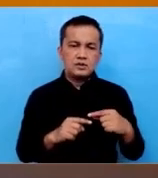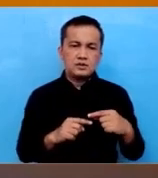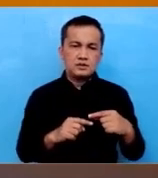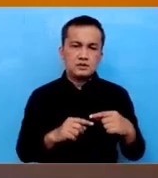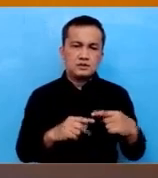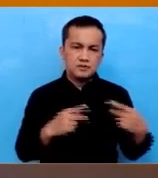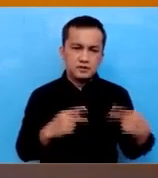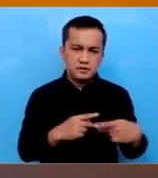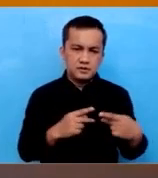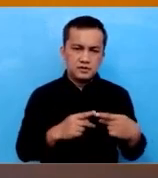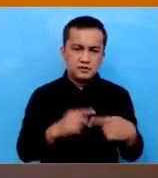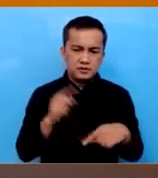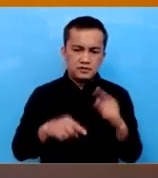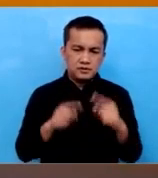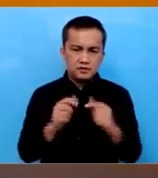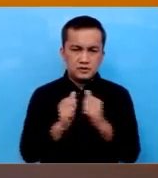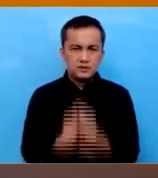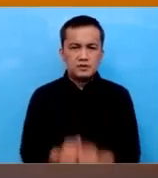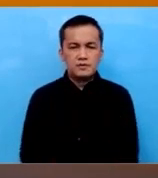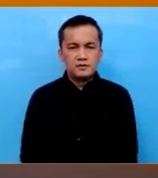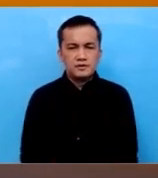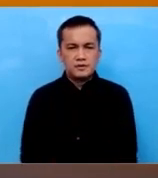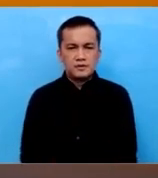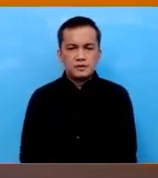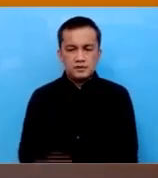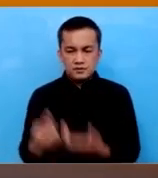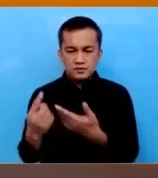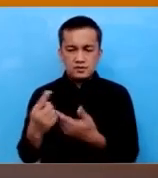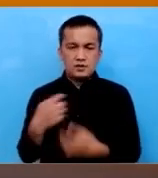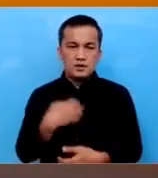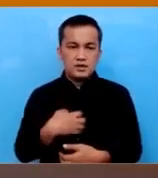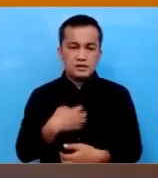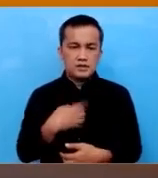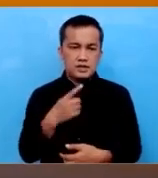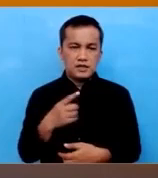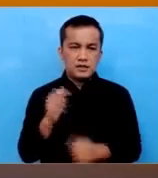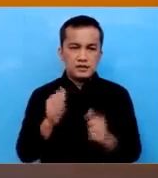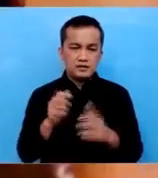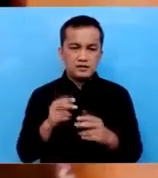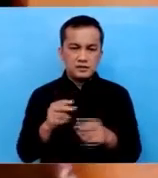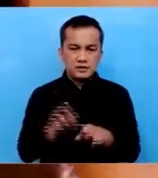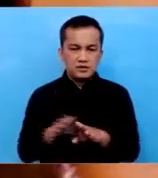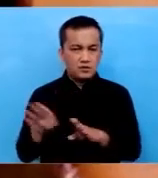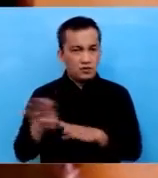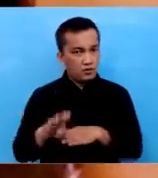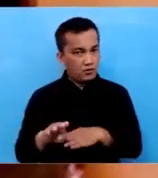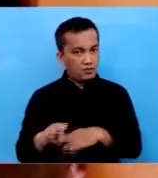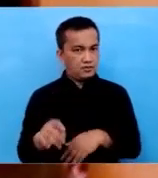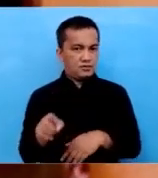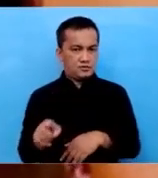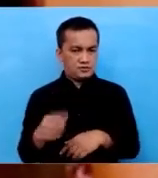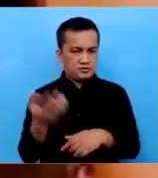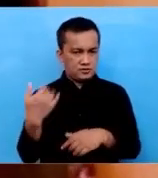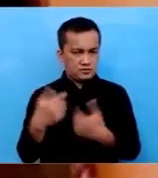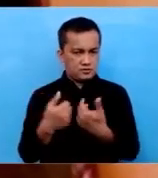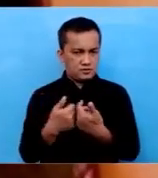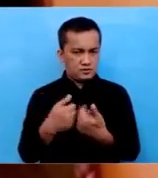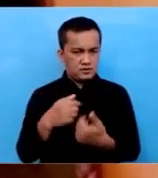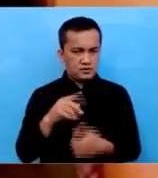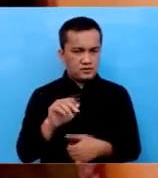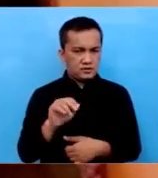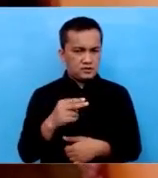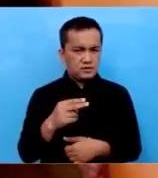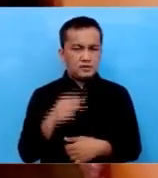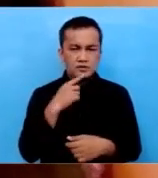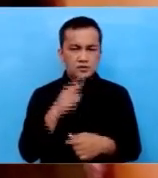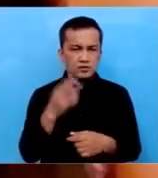yung kasama. Pumalag naman ang aktres sa mga balibalitang nangaliwa siya habang sila ni Seth. Ang dahilan